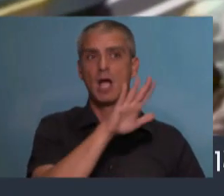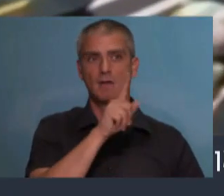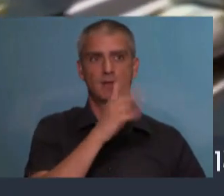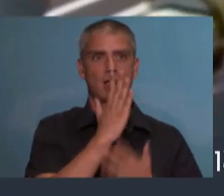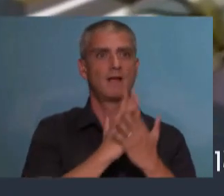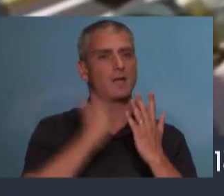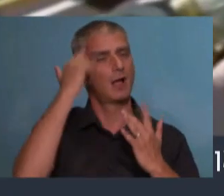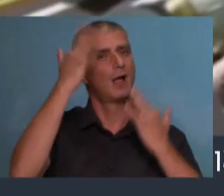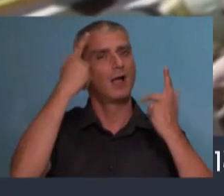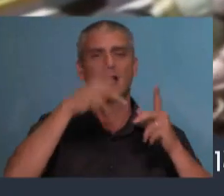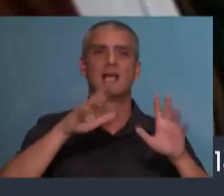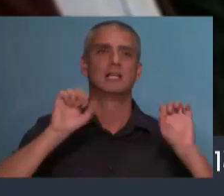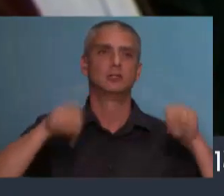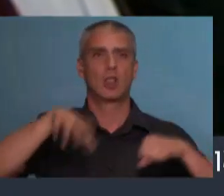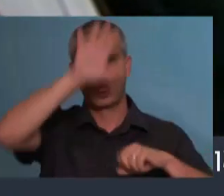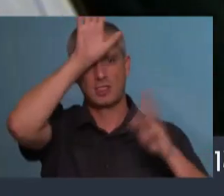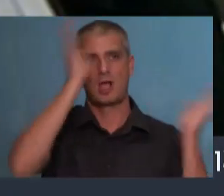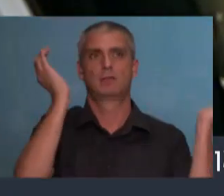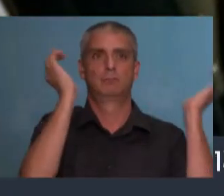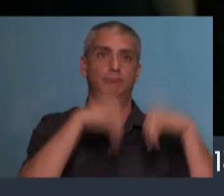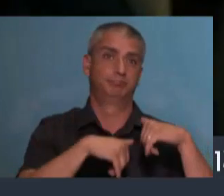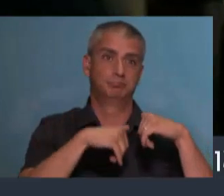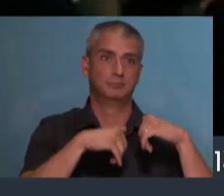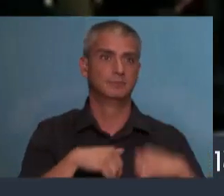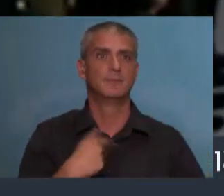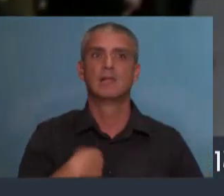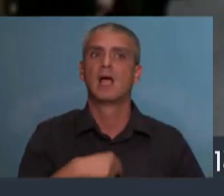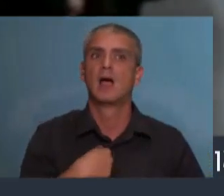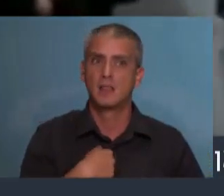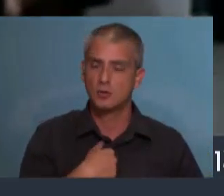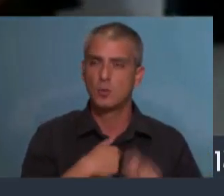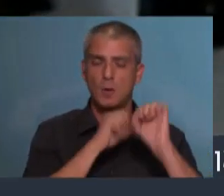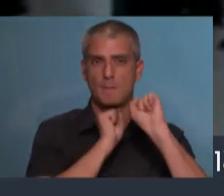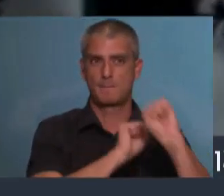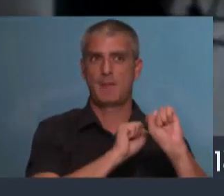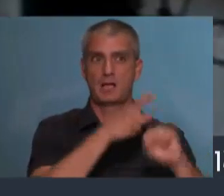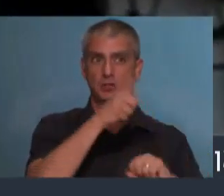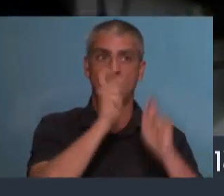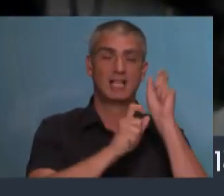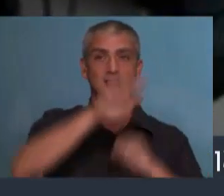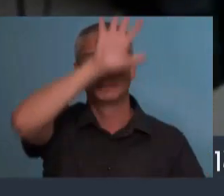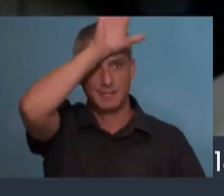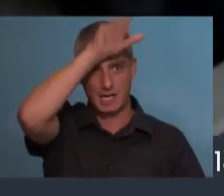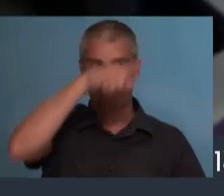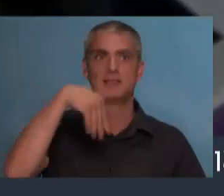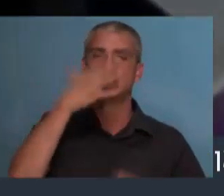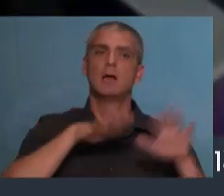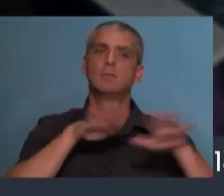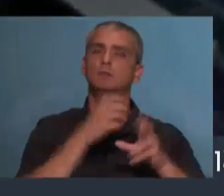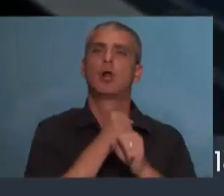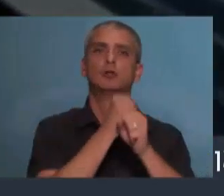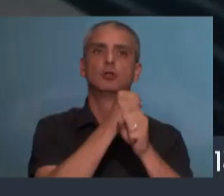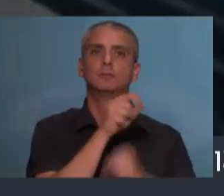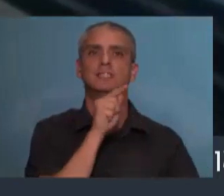שכבר מפנטז על קריסת המשטר בטהרן. We are for the Iranian people having a government that represents